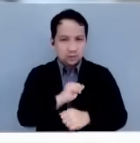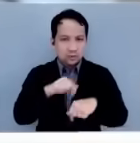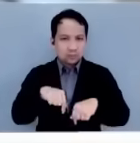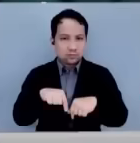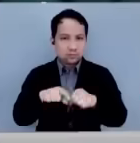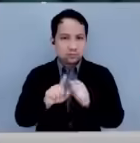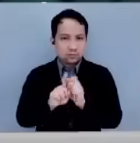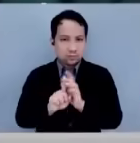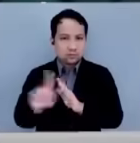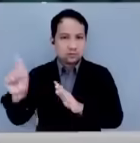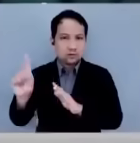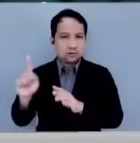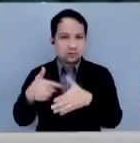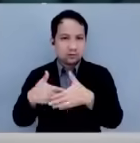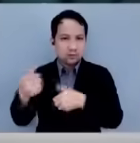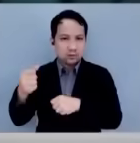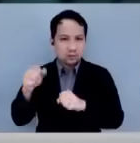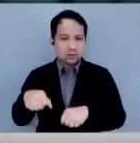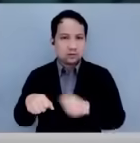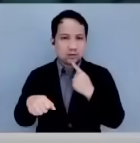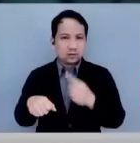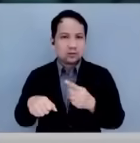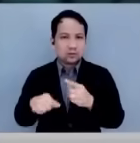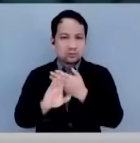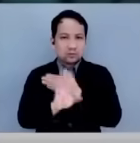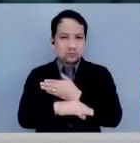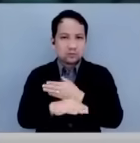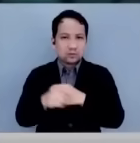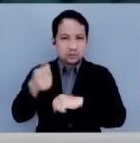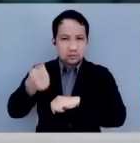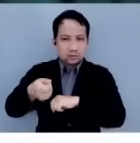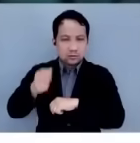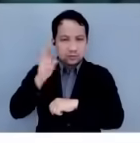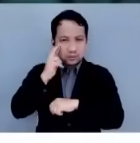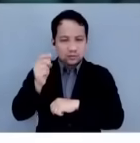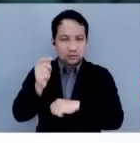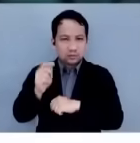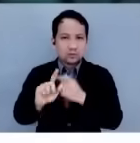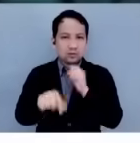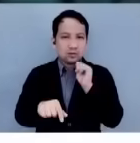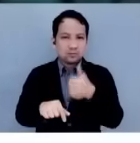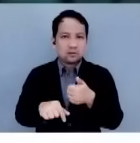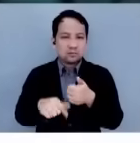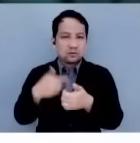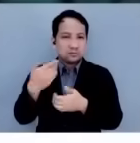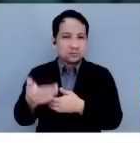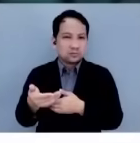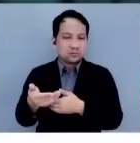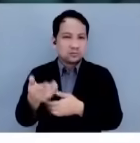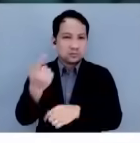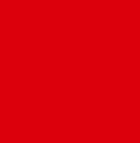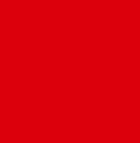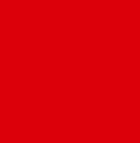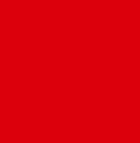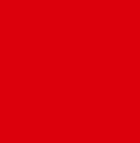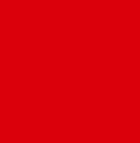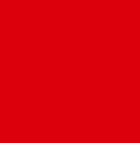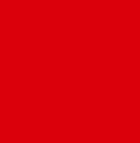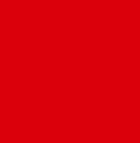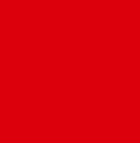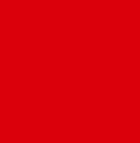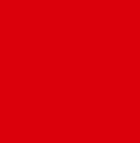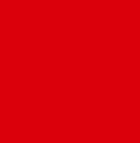wan ka hindi na bumalik sa pagdinig si Tulfo ipagpapatuloy naman ang pagdinig sa ibang araw